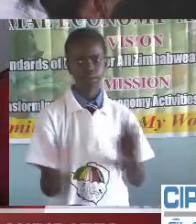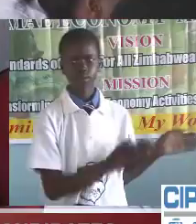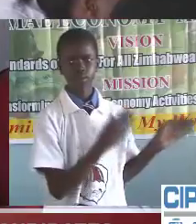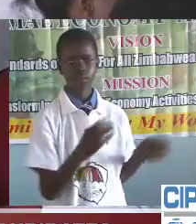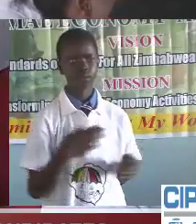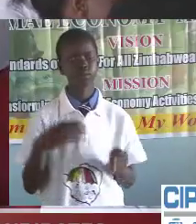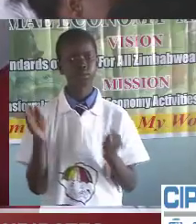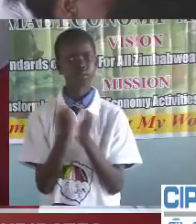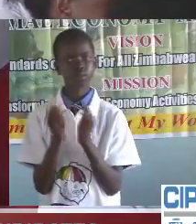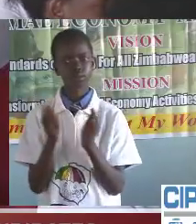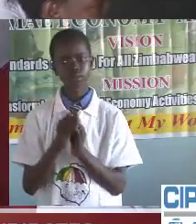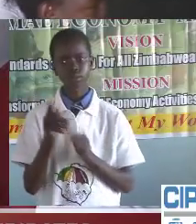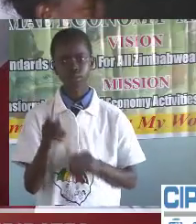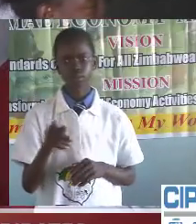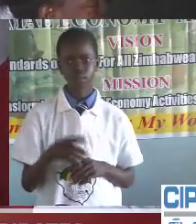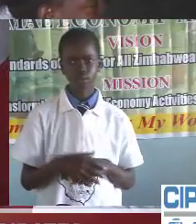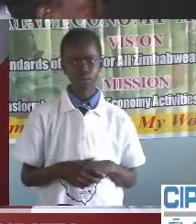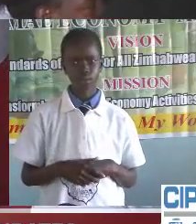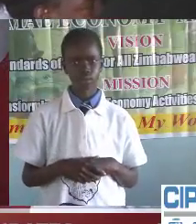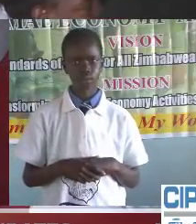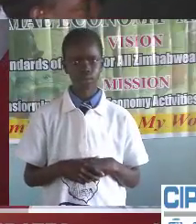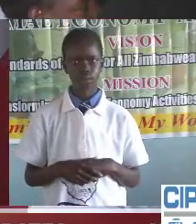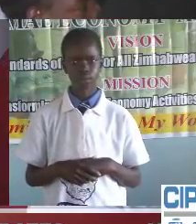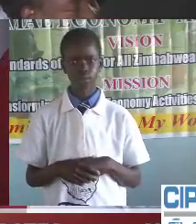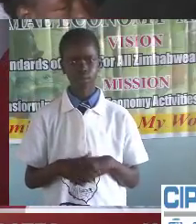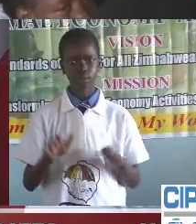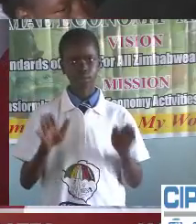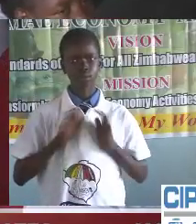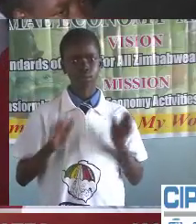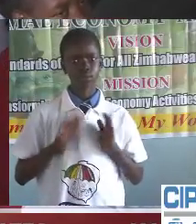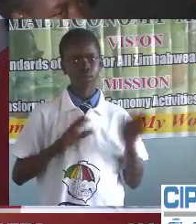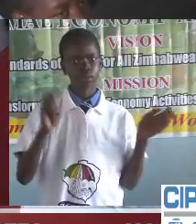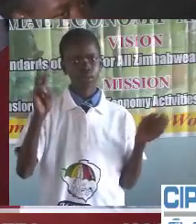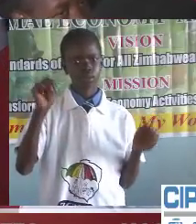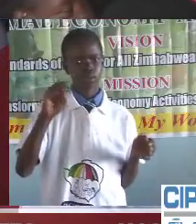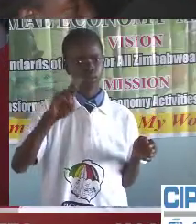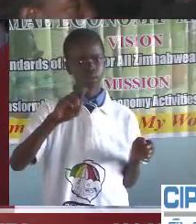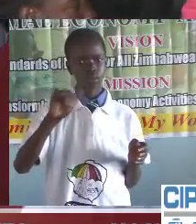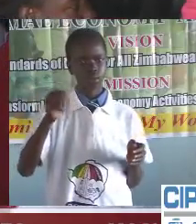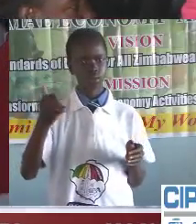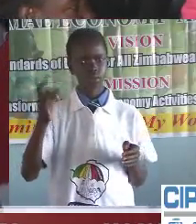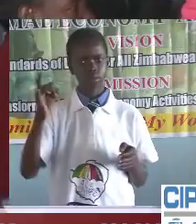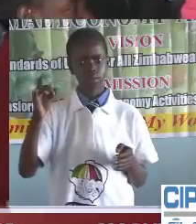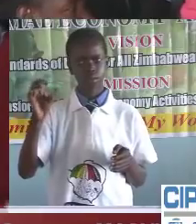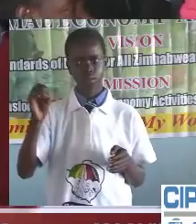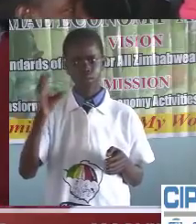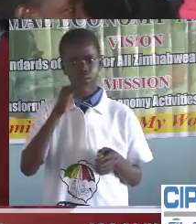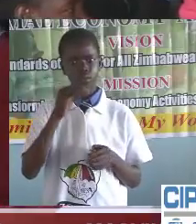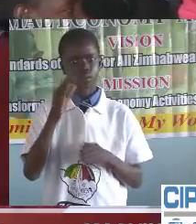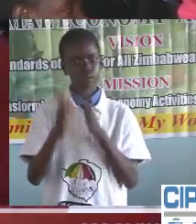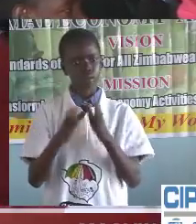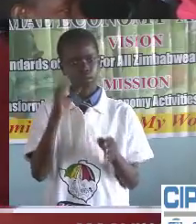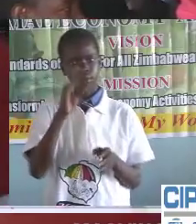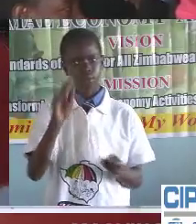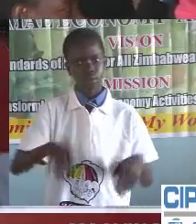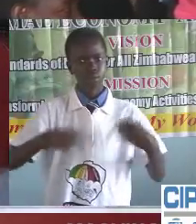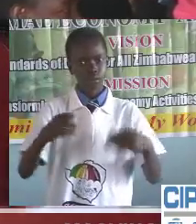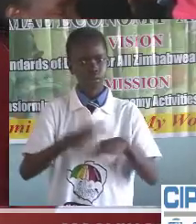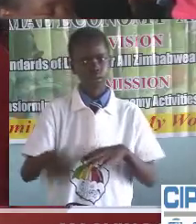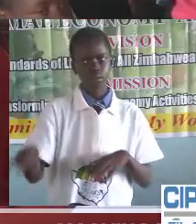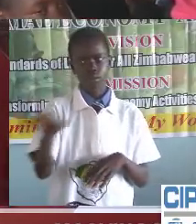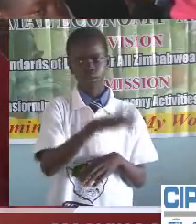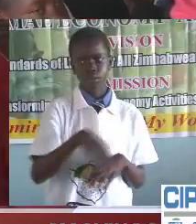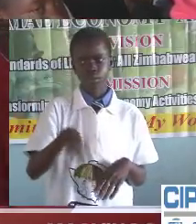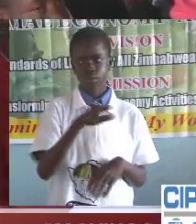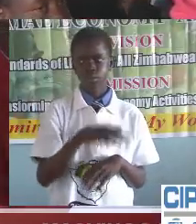veMasvingo nchakumbira Mr. Mark Oxley from SLY to also come and give us just a